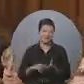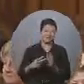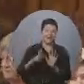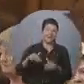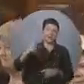Sous-titrage-Canada